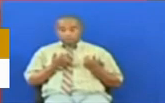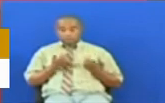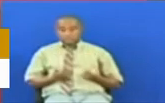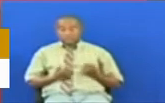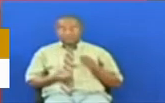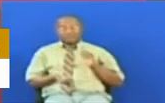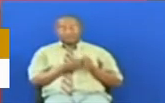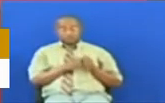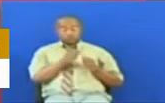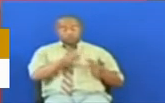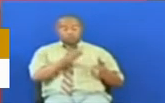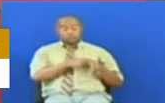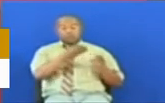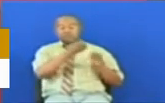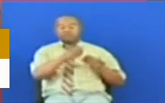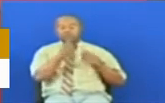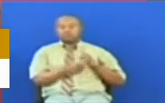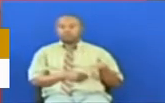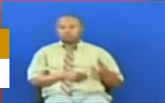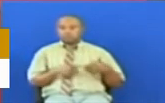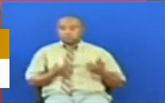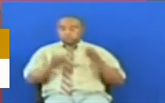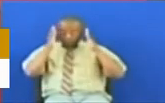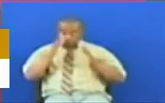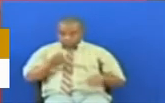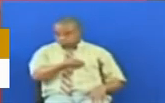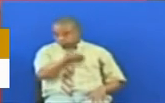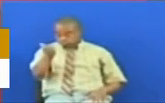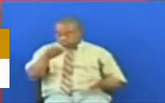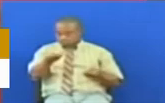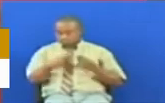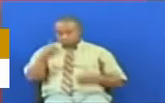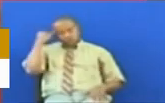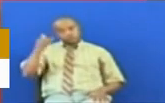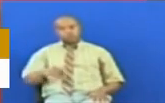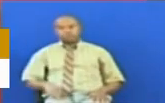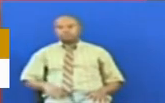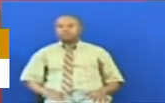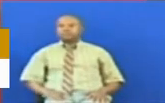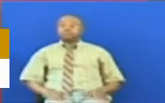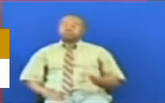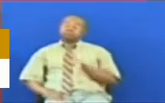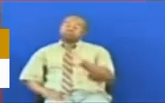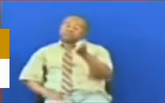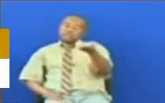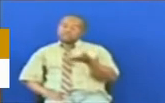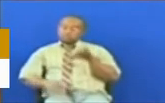nayo tabu. Mheshimiwa wabunge mtashauri. Mheshimiwa Wanu Kafidhi